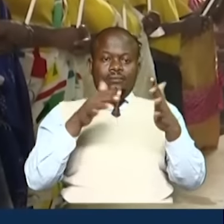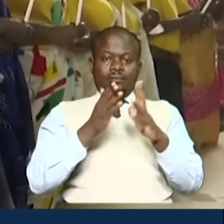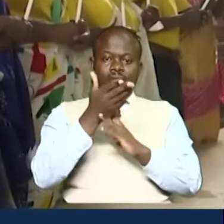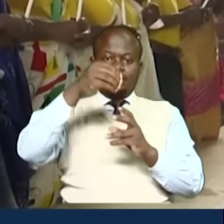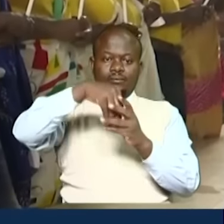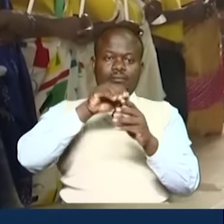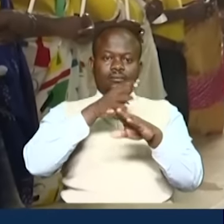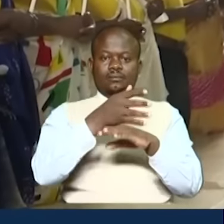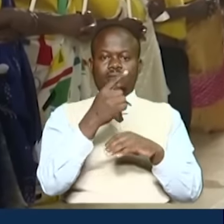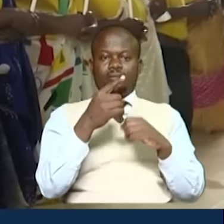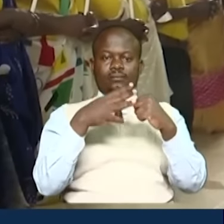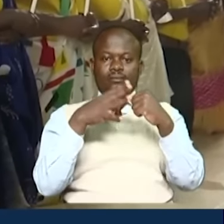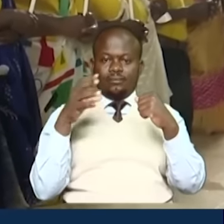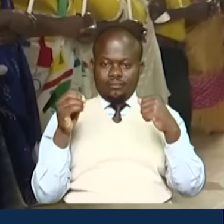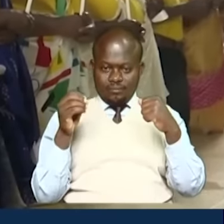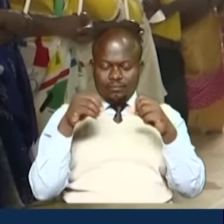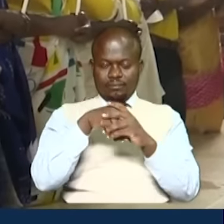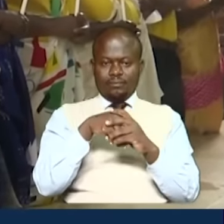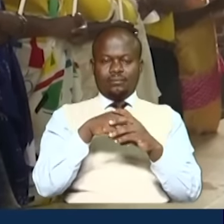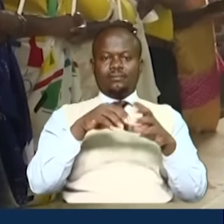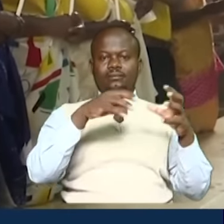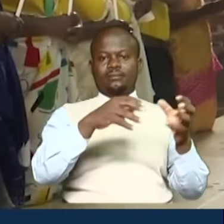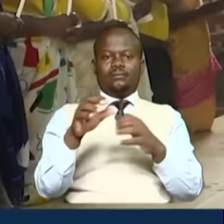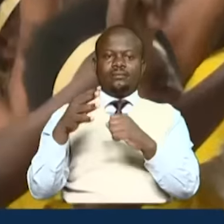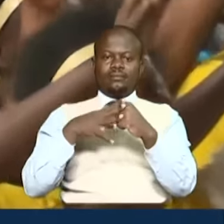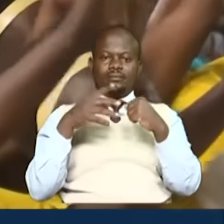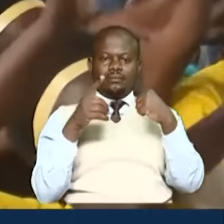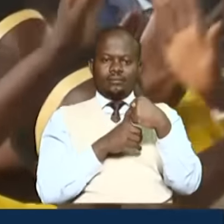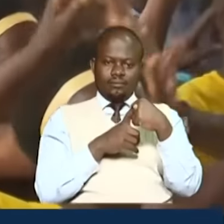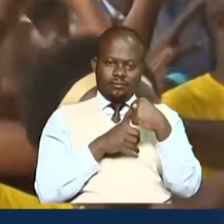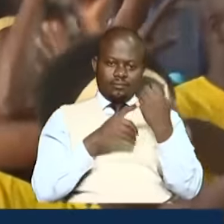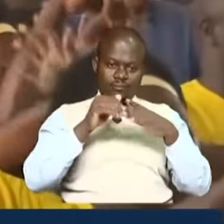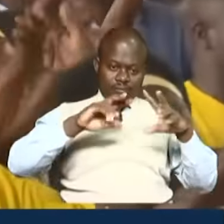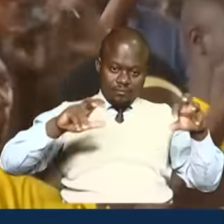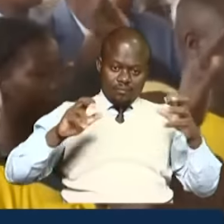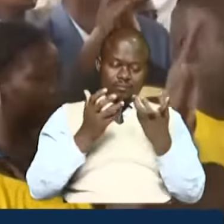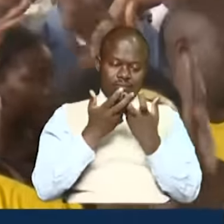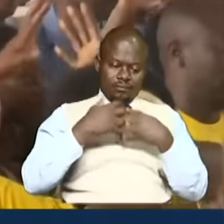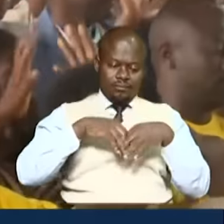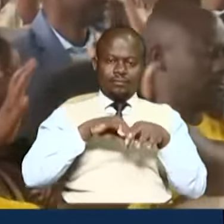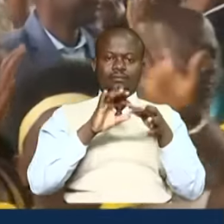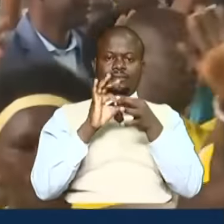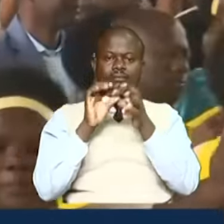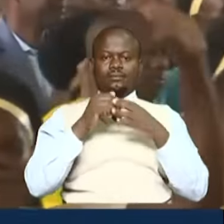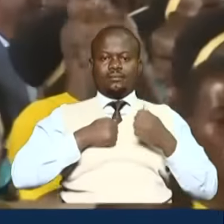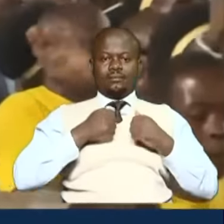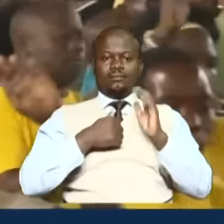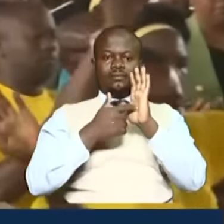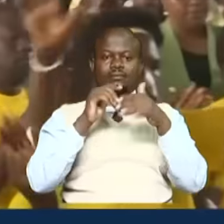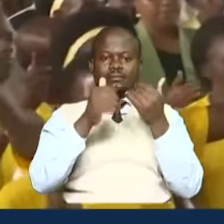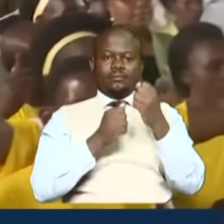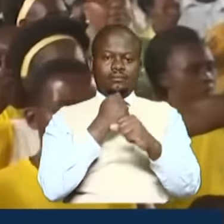n'abagera ku 1900 bari mu matsinda 69 ubushakashatsi ku bumwe n'ubudaheranwa mu Rwanda bugaragaza ko